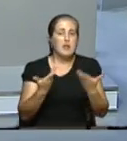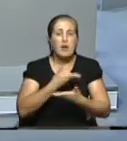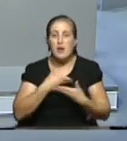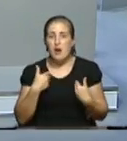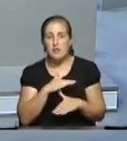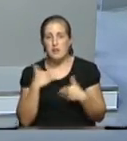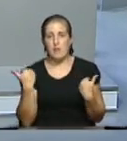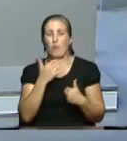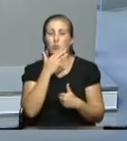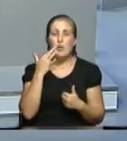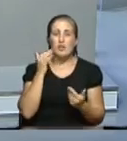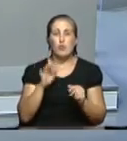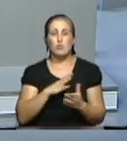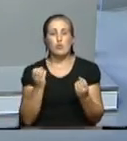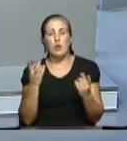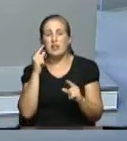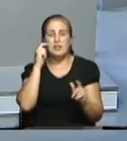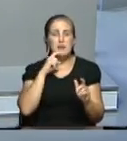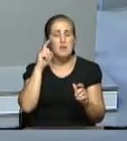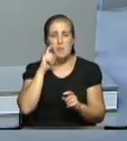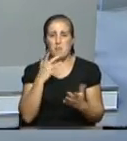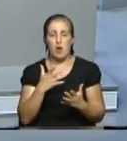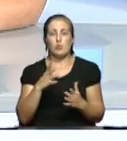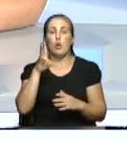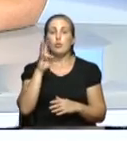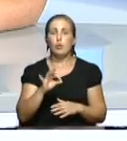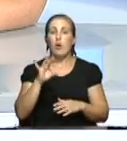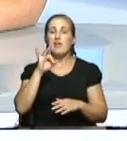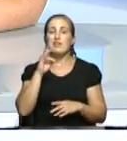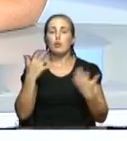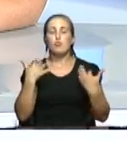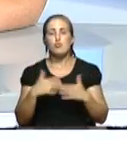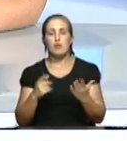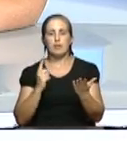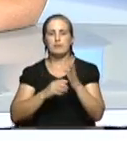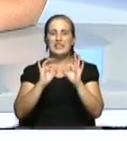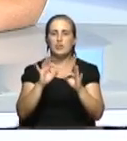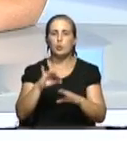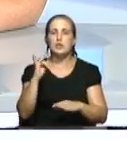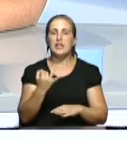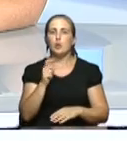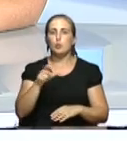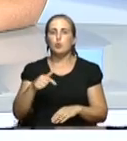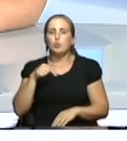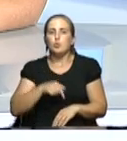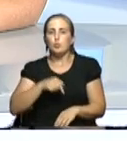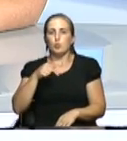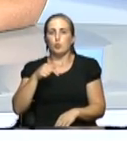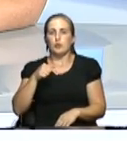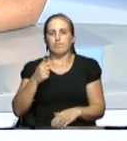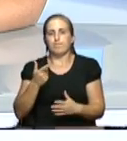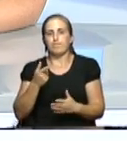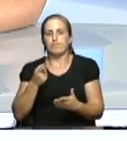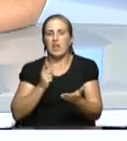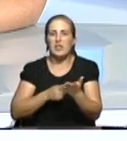многие как там может быть ещё и совсем поняла но рынок все равно он уже диктует и люди чувствуют конъюктуру то